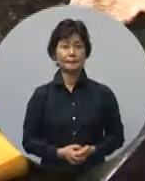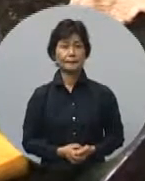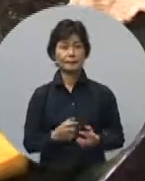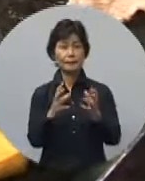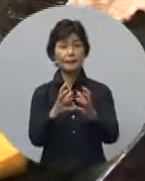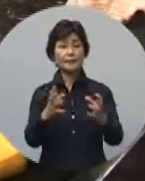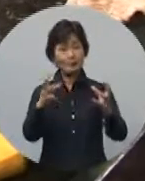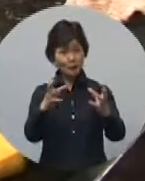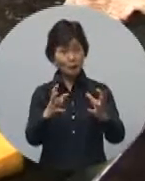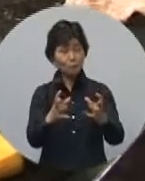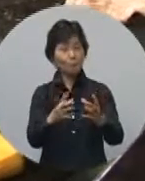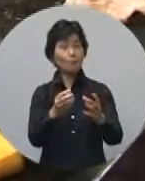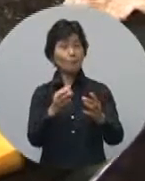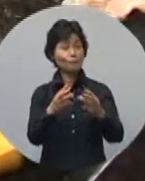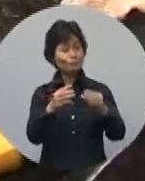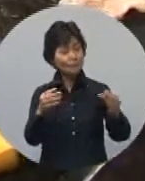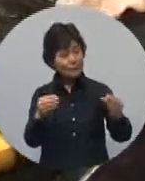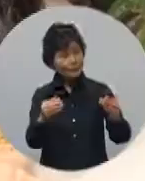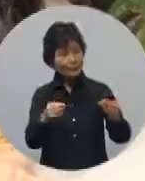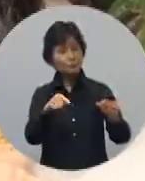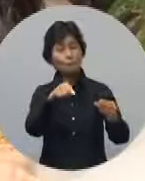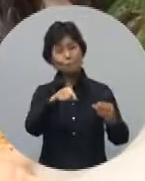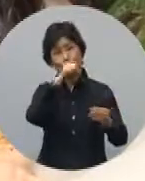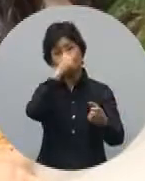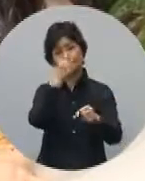野菜にも火が通れば完成です。